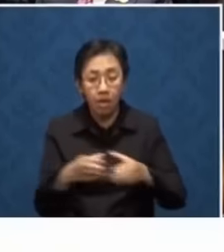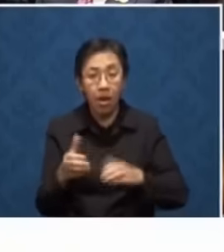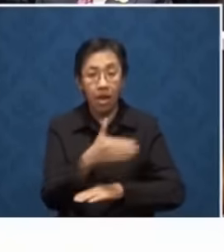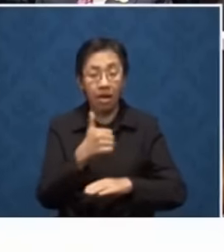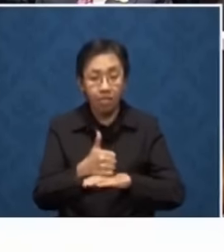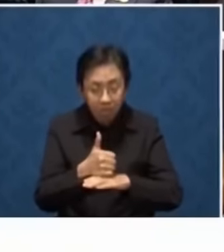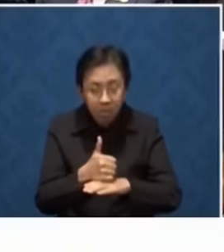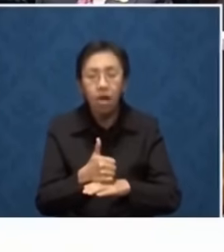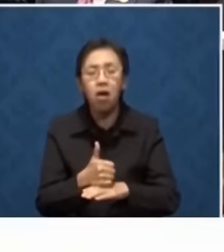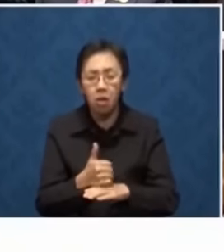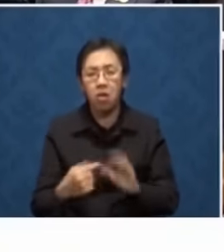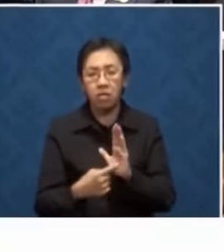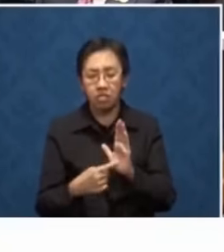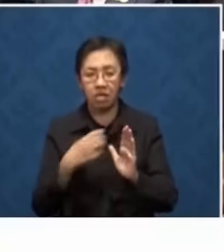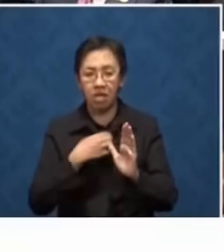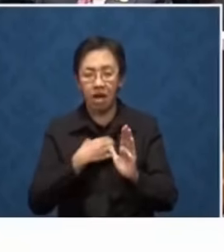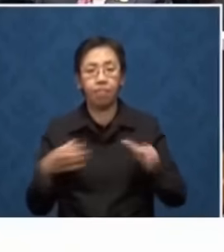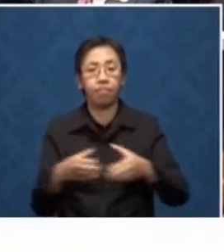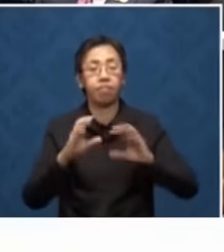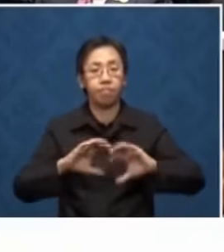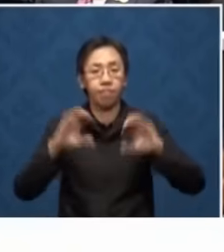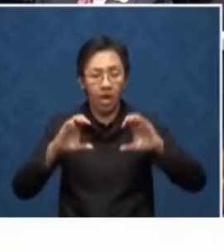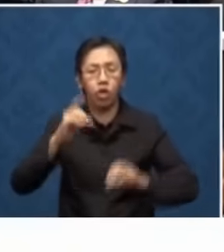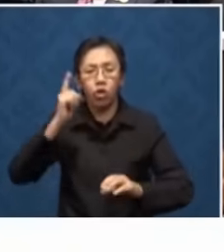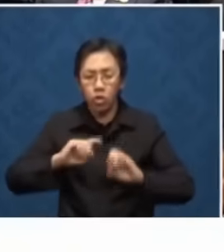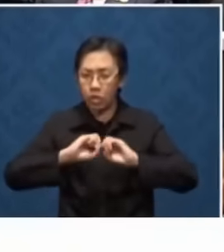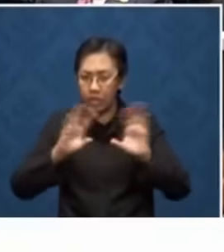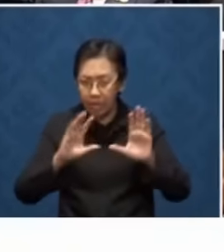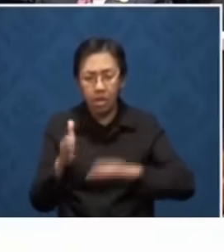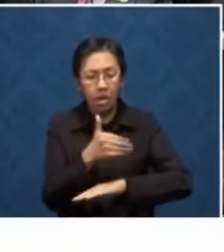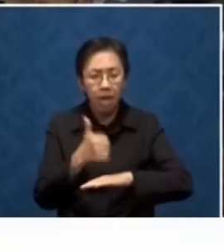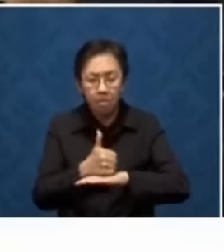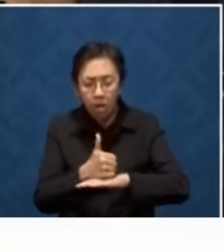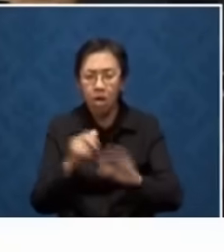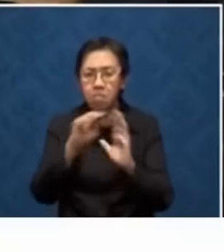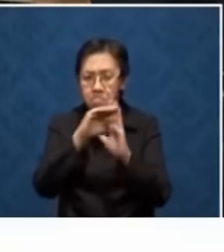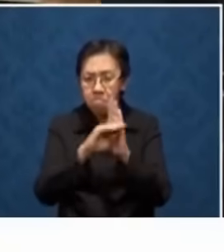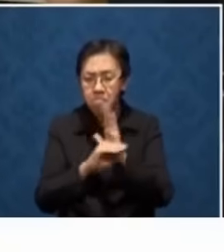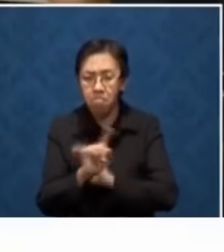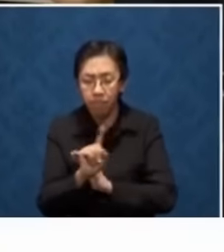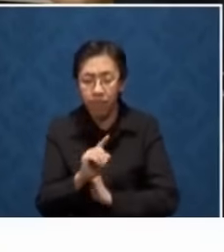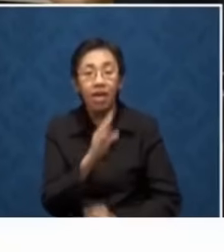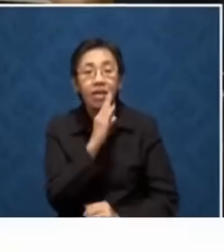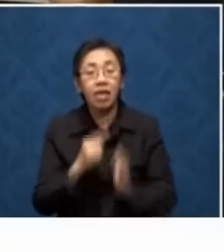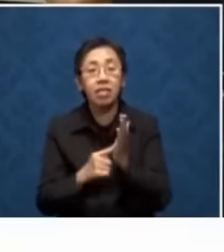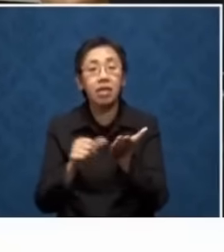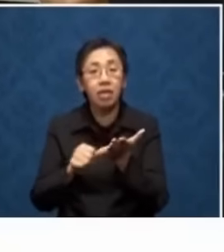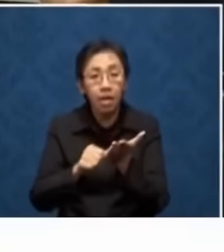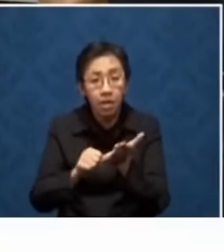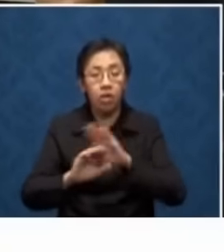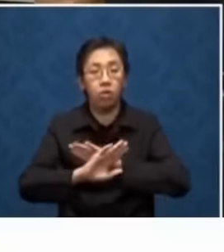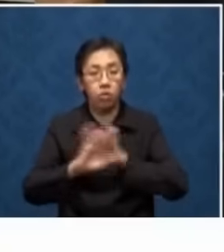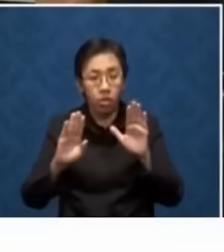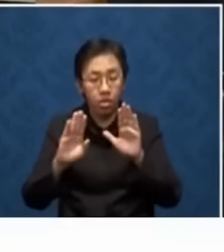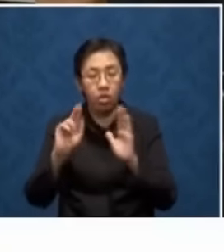ต้องเป็นนายกรัฐมนตรีของคนไทยทั้งประเทศไม่ใช่นายกเพียงของพรรคใดพรรคหนึ่งอย่าหลงระเริงกับ14ล้านเสียงเพราะเป็นเพียง